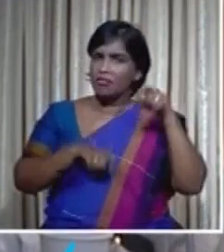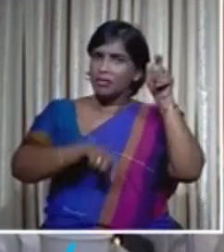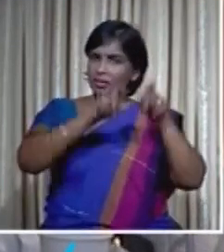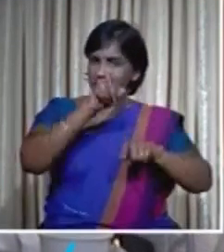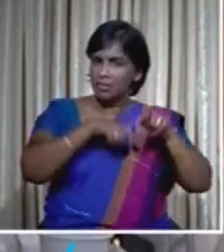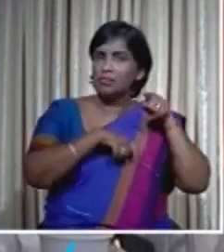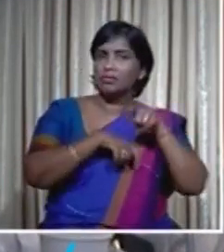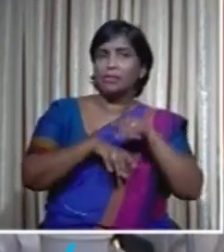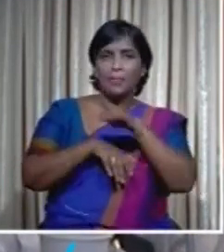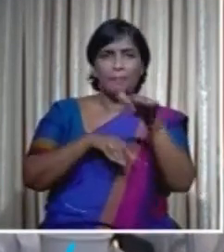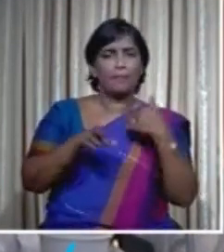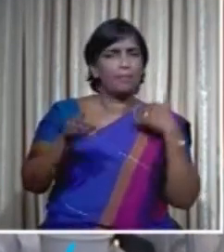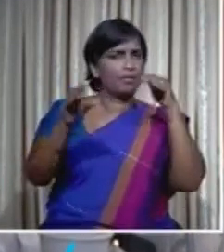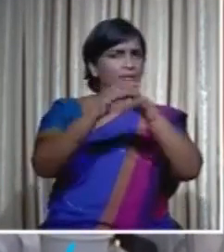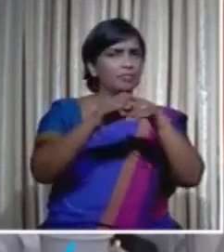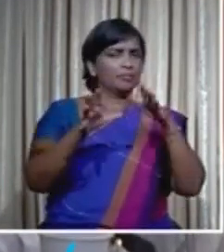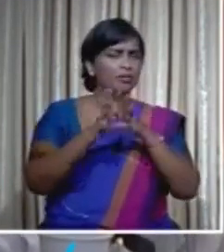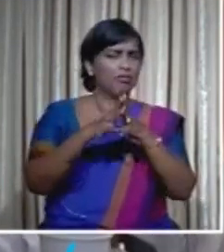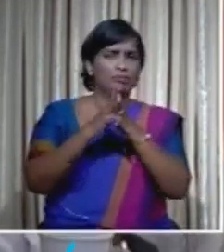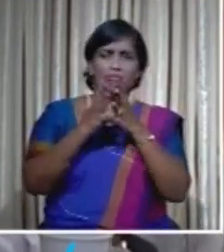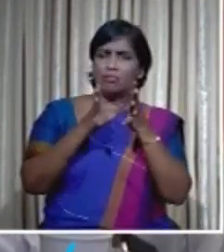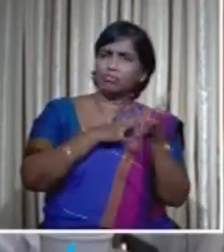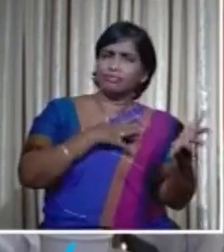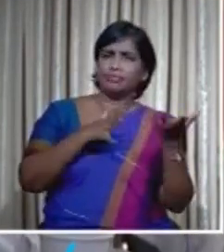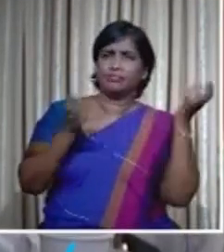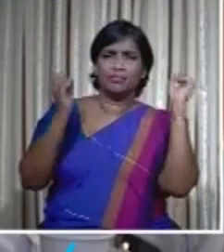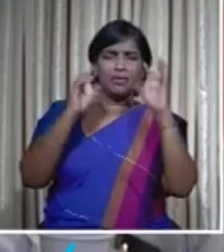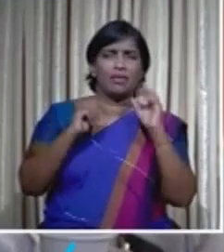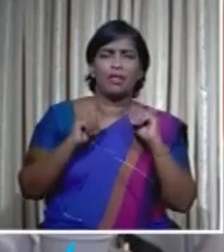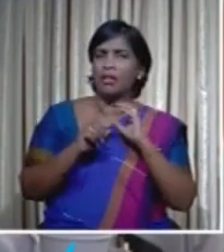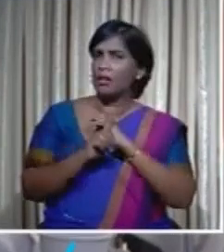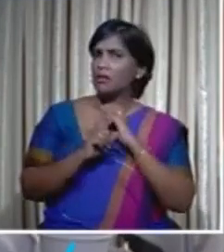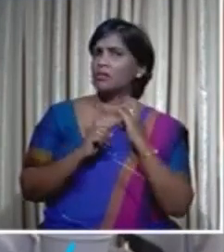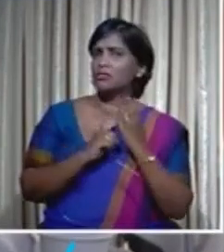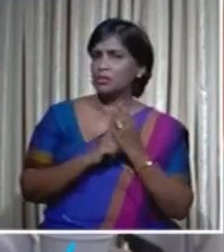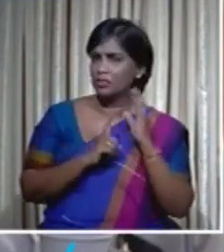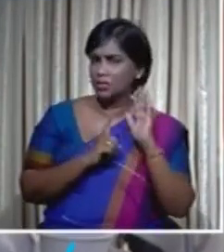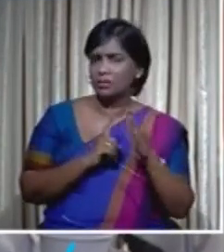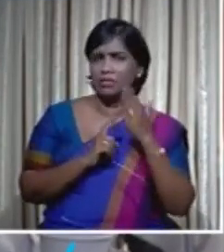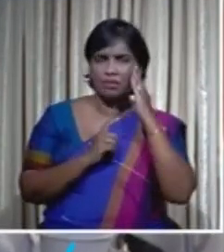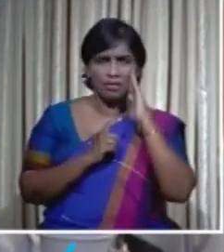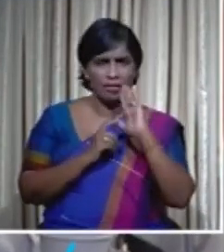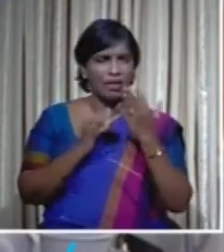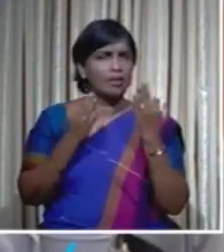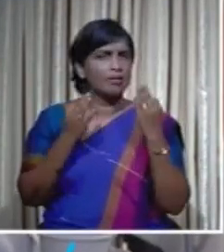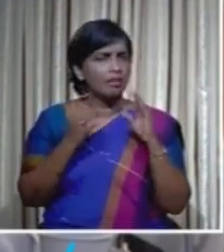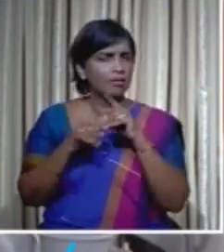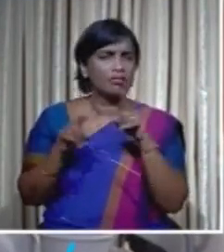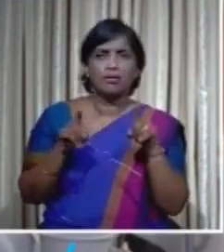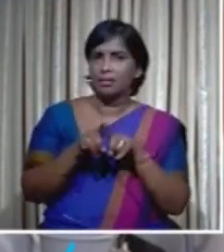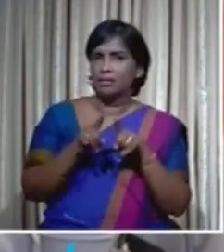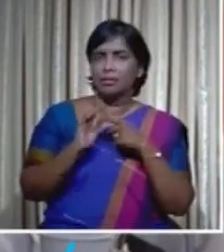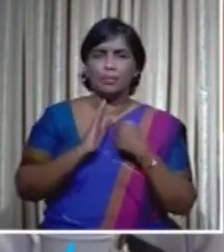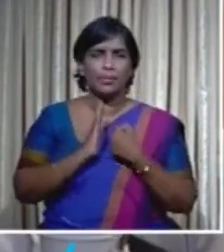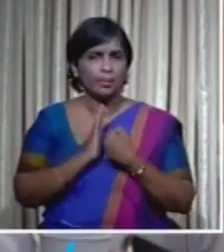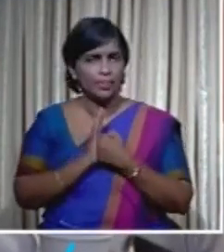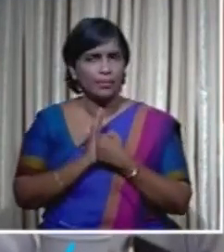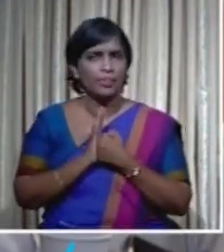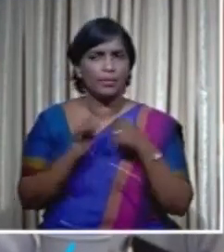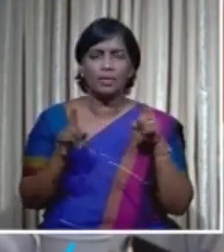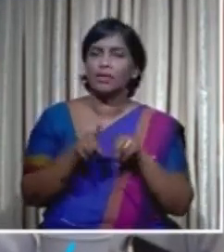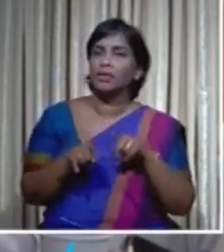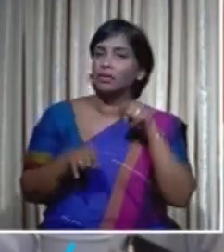மனங்களிலே கலாச்சார ரீதியாக, பண்பாட்டு ரீதியாக அவர்கள் நினைத்து கொண்டிருக்கிற தங்கள் வீர புதல்வர்களை மறக்கக்கூடிய ஒரு சூழல்